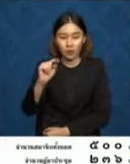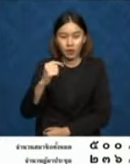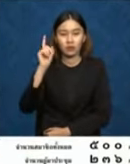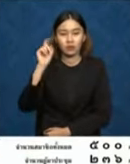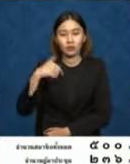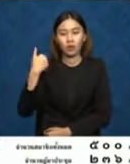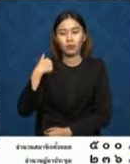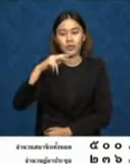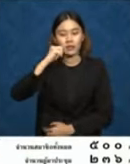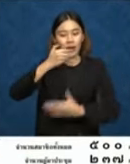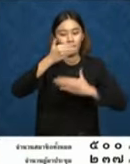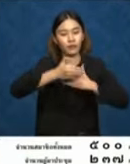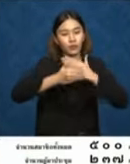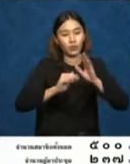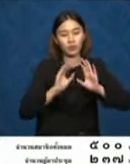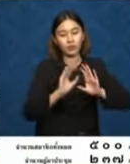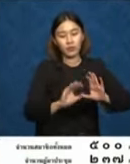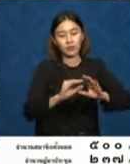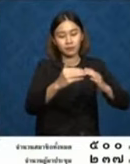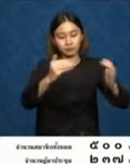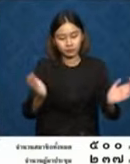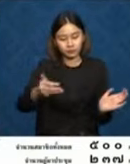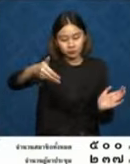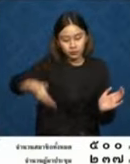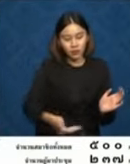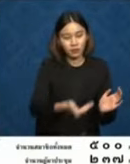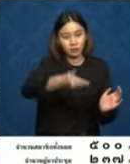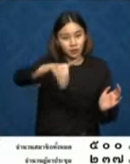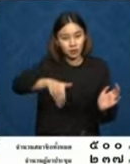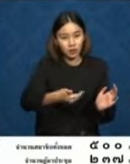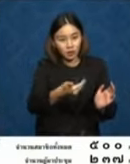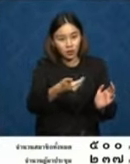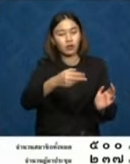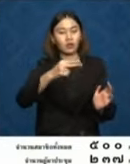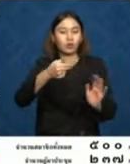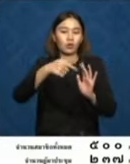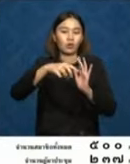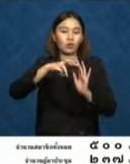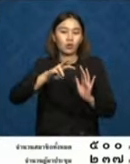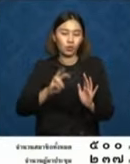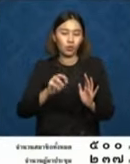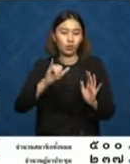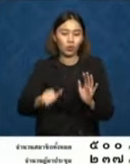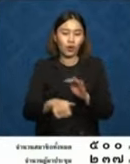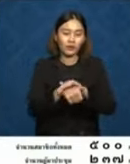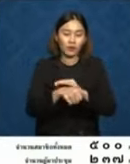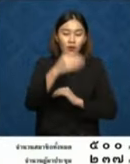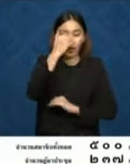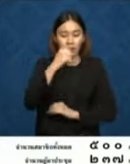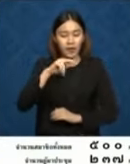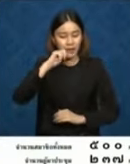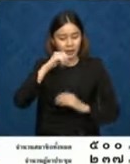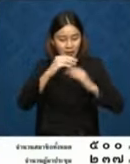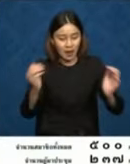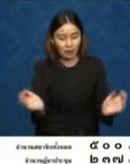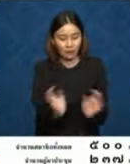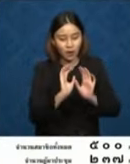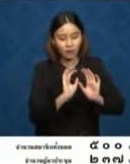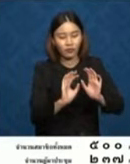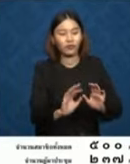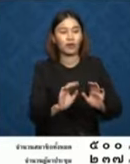องสร้างฝายกักเก็บน้ำและขุดลอกลำห้วยเต่าซึ่งเป็นลำห้วยขนาดใหญ่เพื่อกักเก็บน้ำไว้เป็นแห